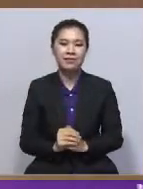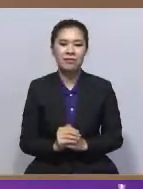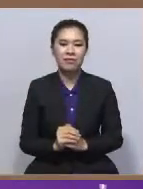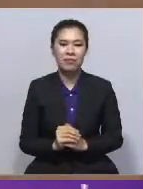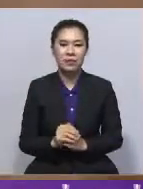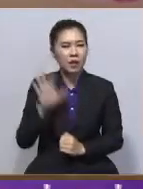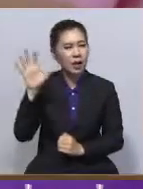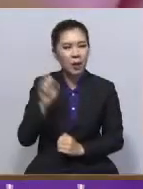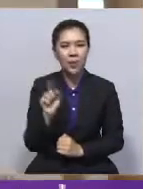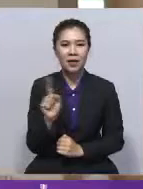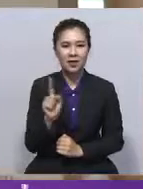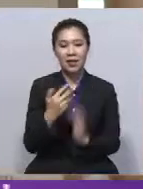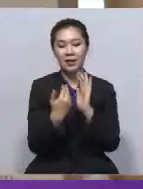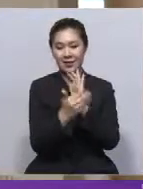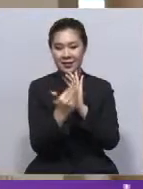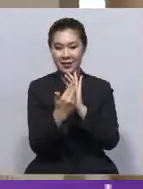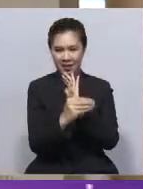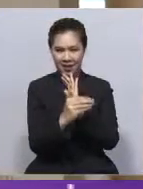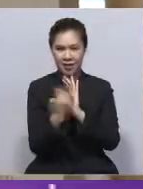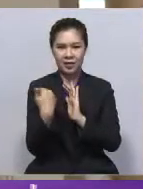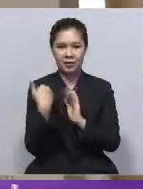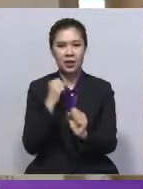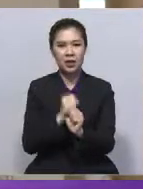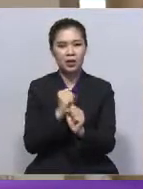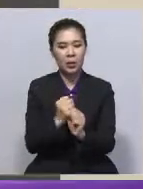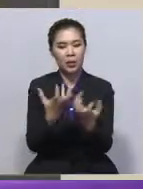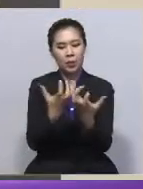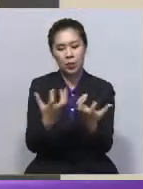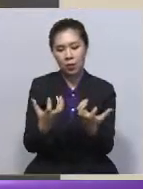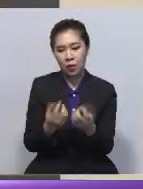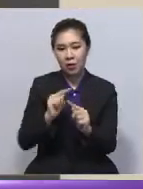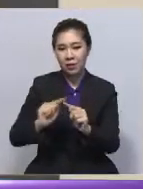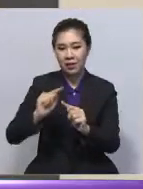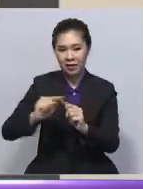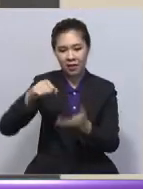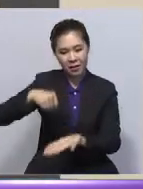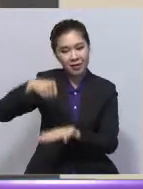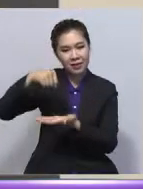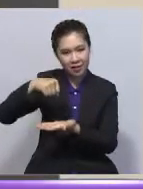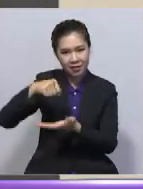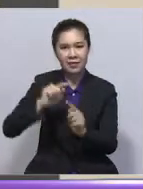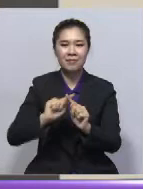าจากภาคอีสานจะใช้ทำทั้งภาชนะต่างๆกระบุงตะกร้าง